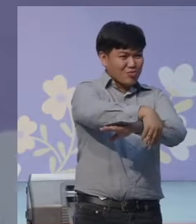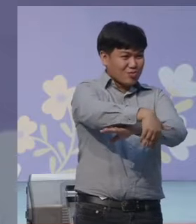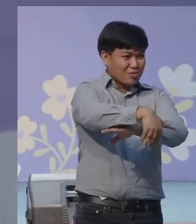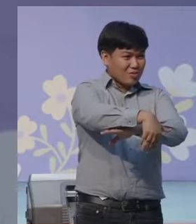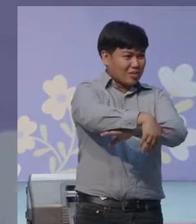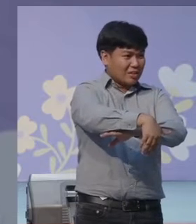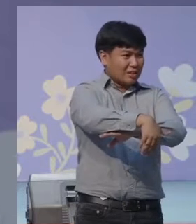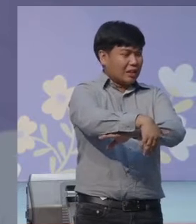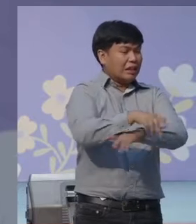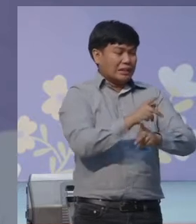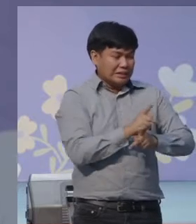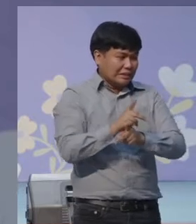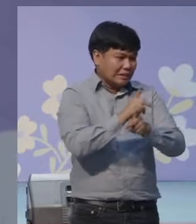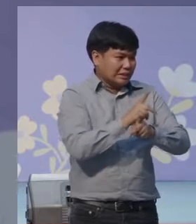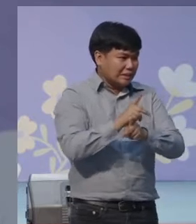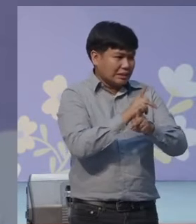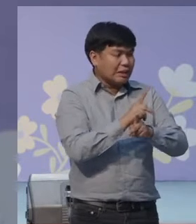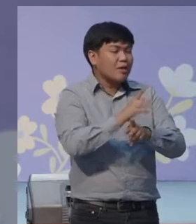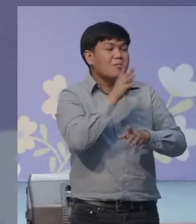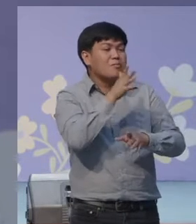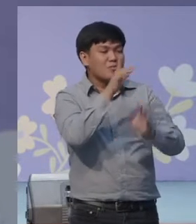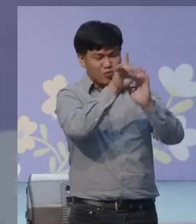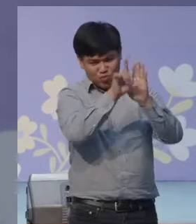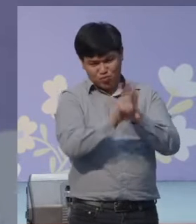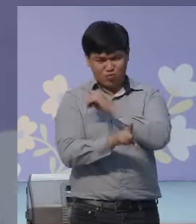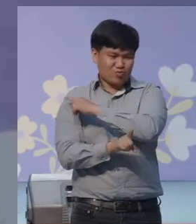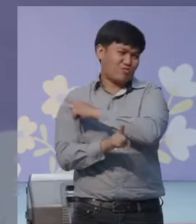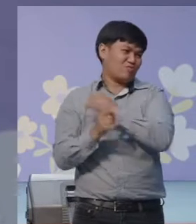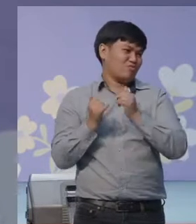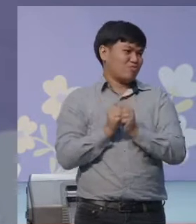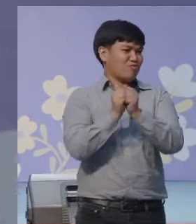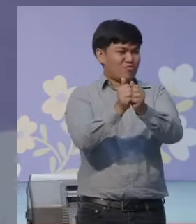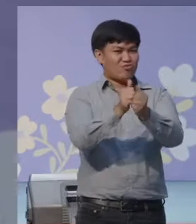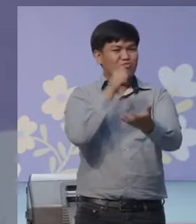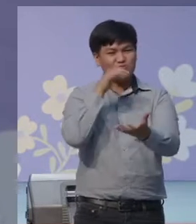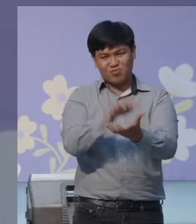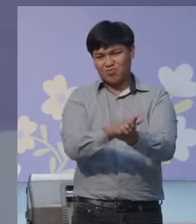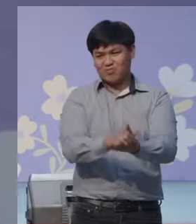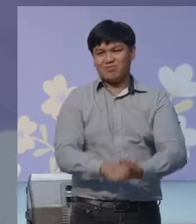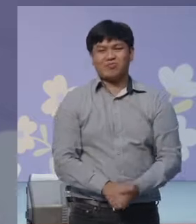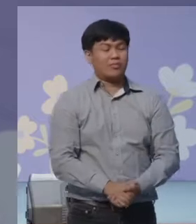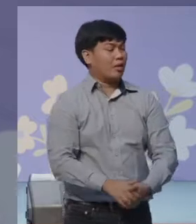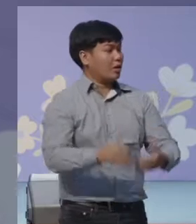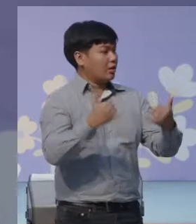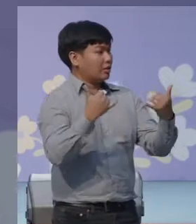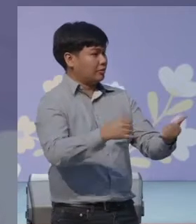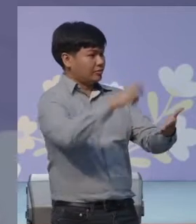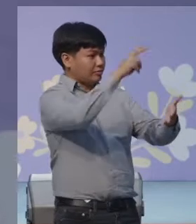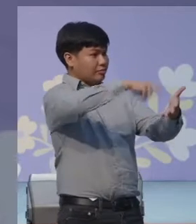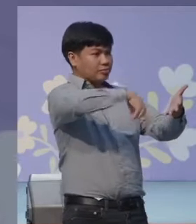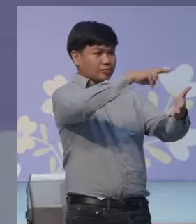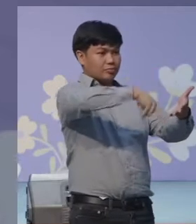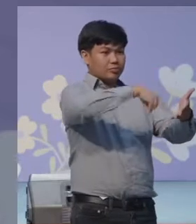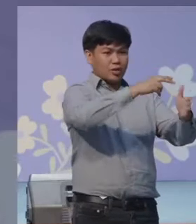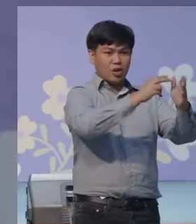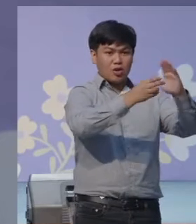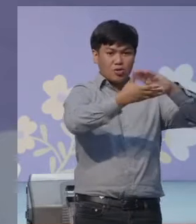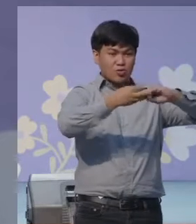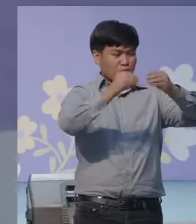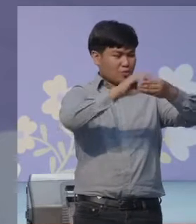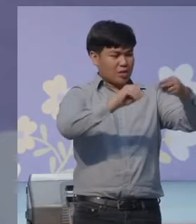ina ng aking mga anak. So, napakaganda ng ating binasang mga salita ng